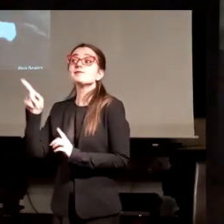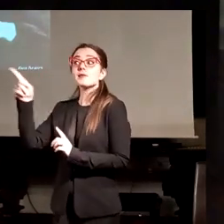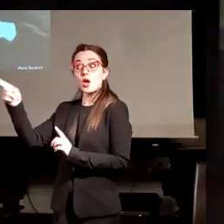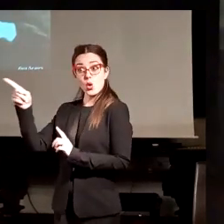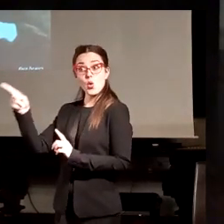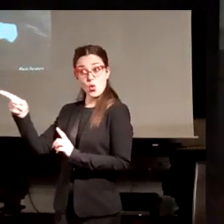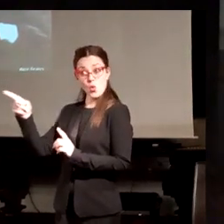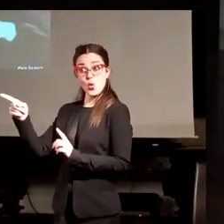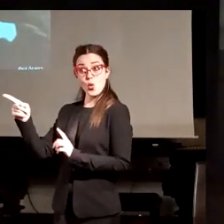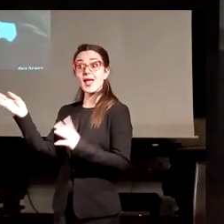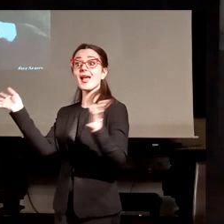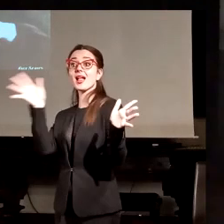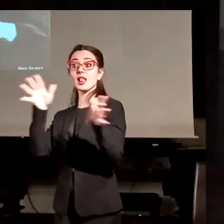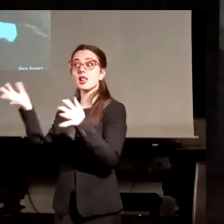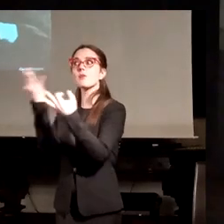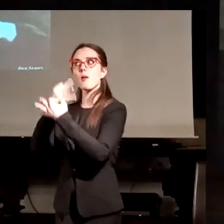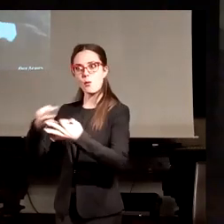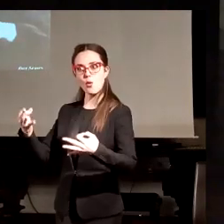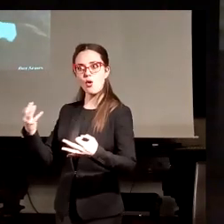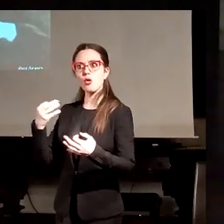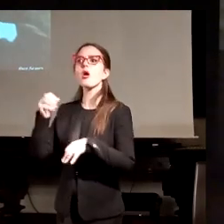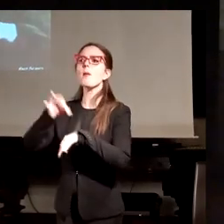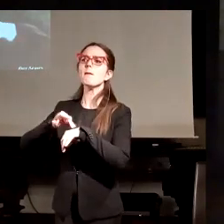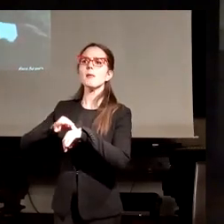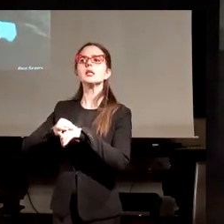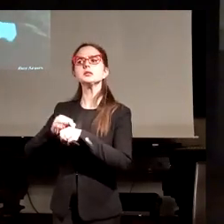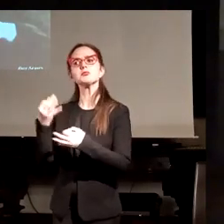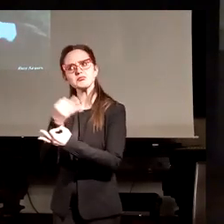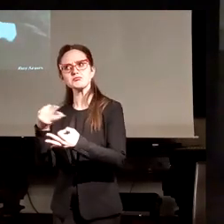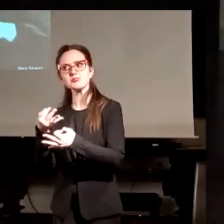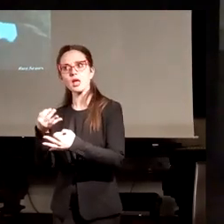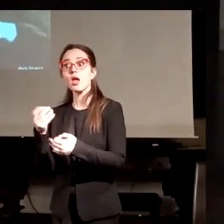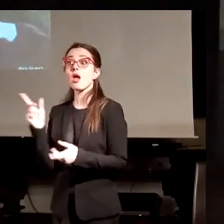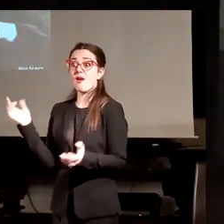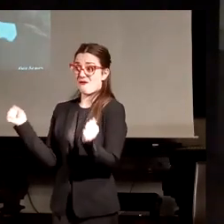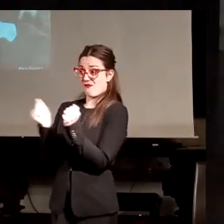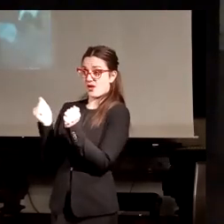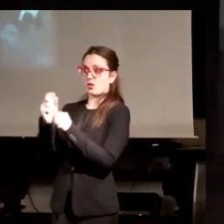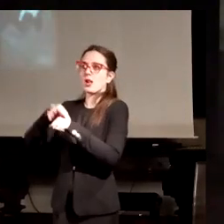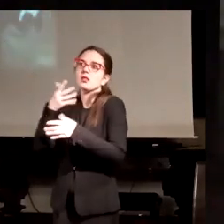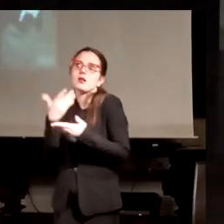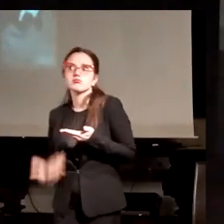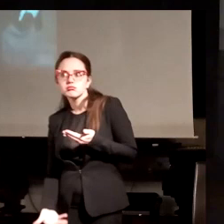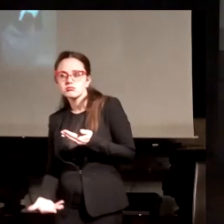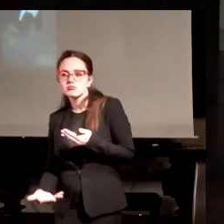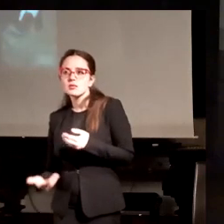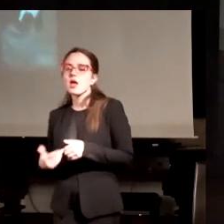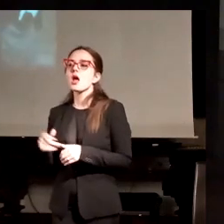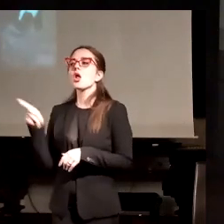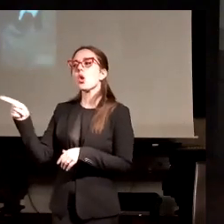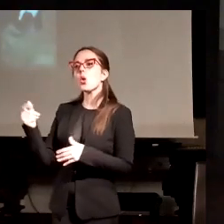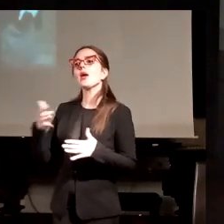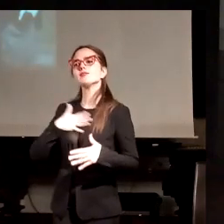buono e peggiorava come il clima diciamo freddo umido per cui a sei anni lo portano a